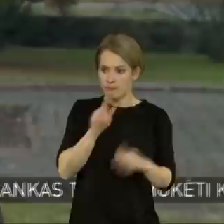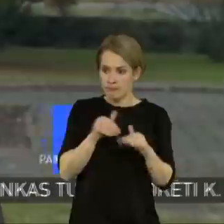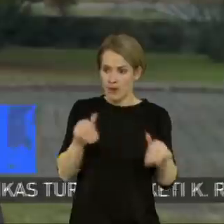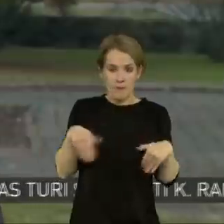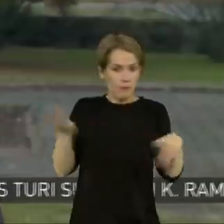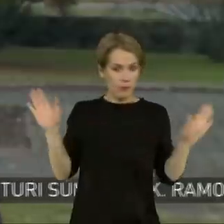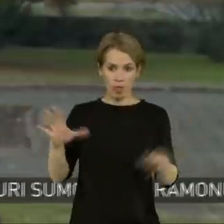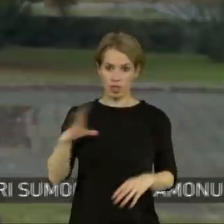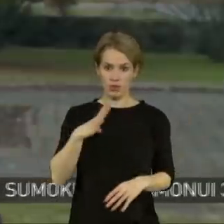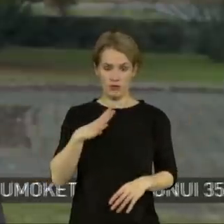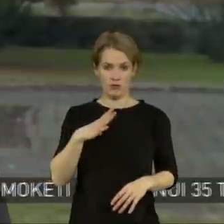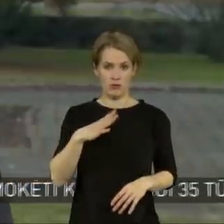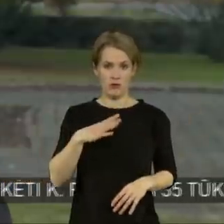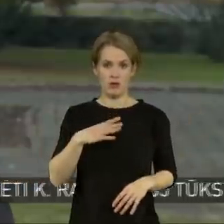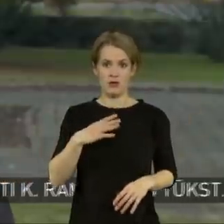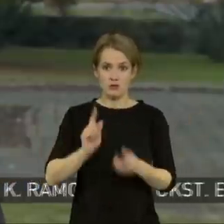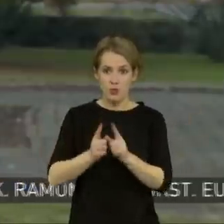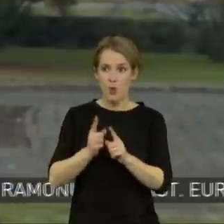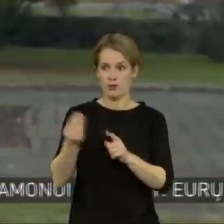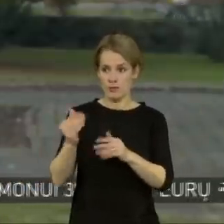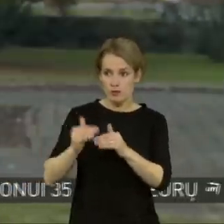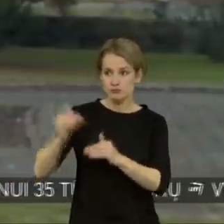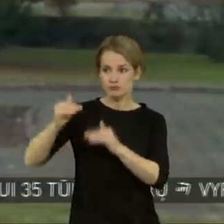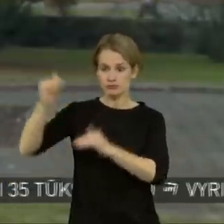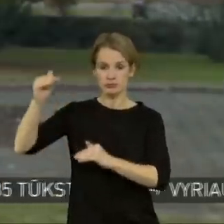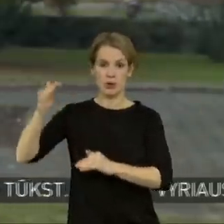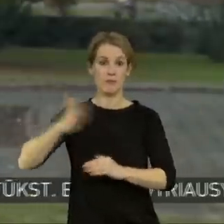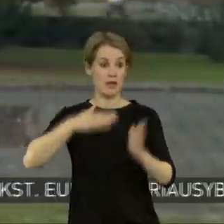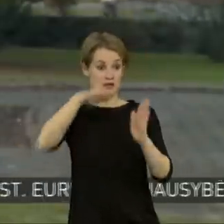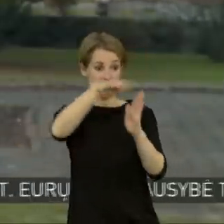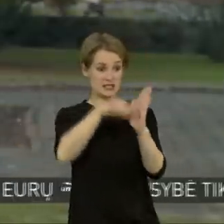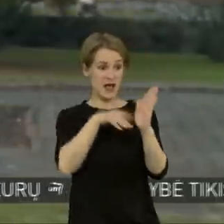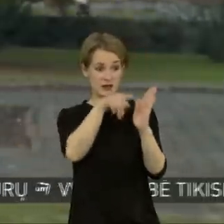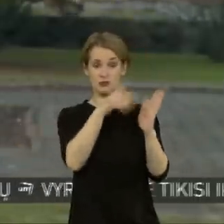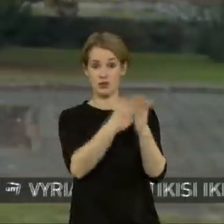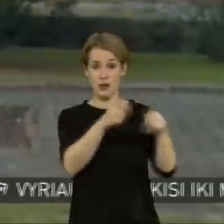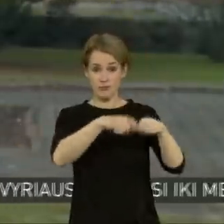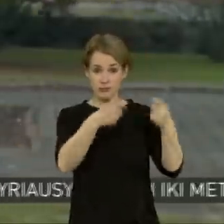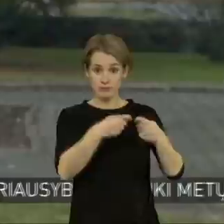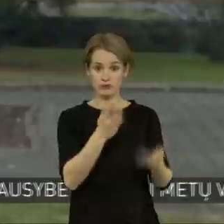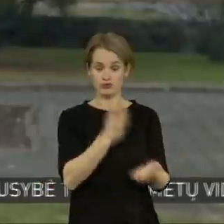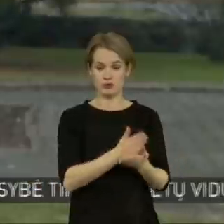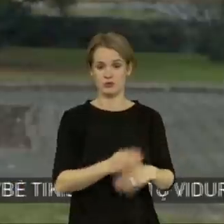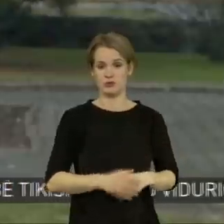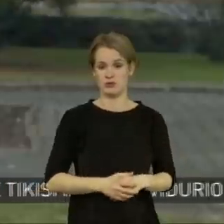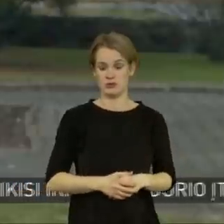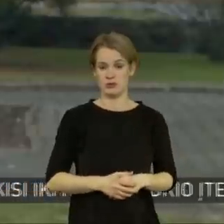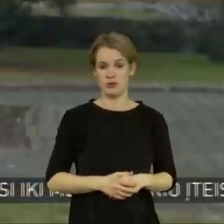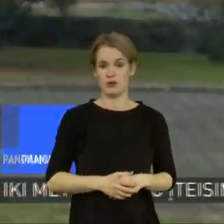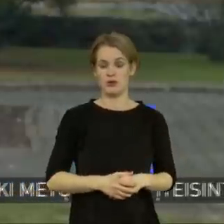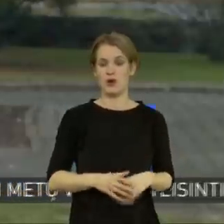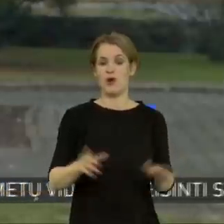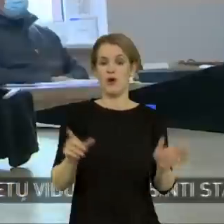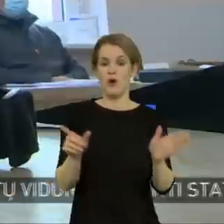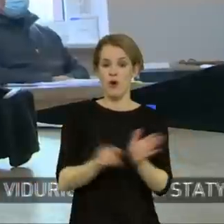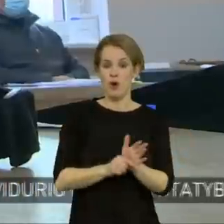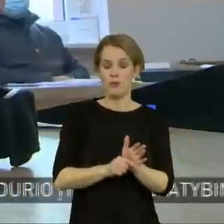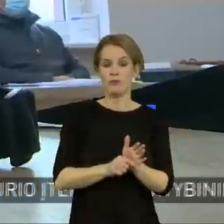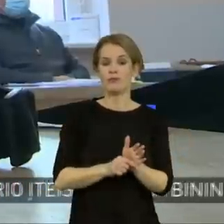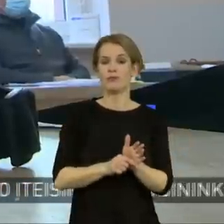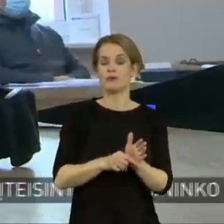auga kosminės. Ir mes pažeidinėjom įstatymus, nes ir parašyta, prie autų sisternus turi būti nemažiau 2